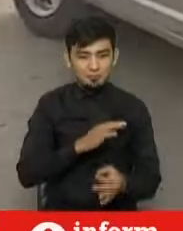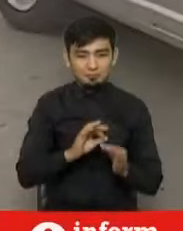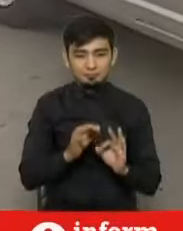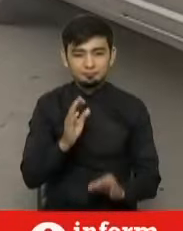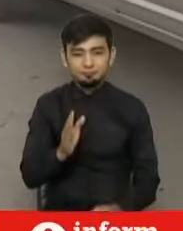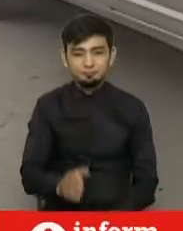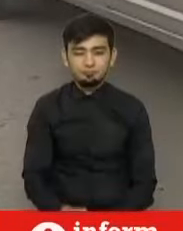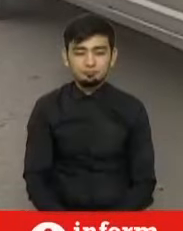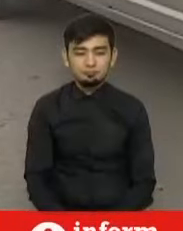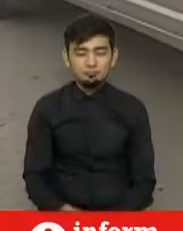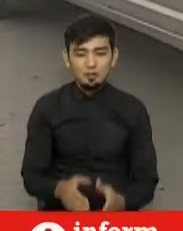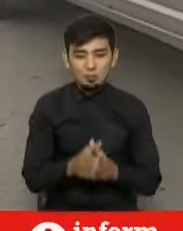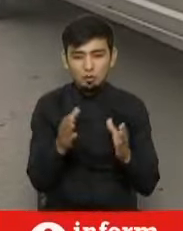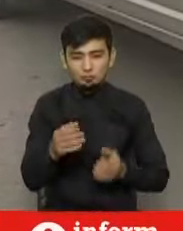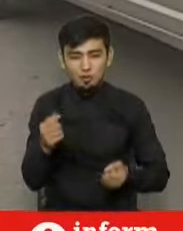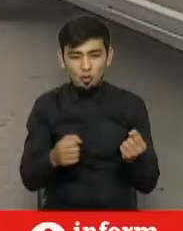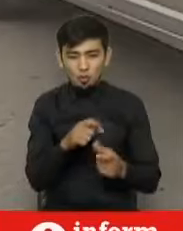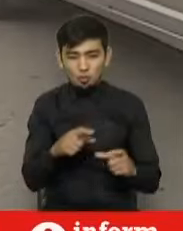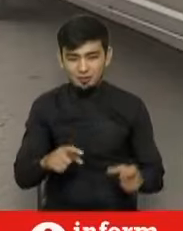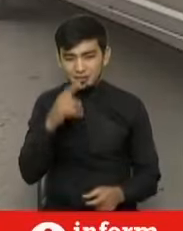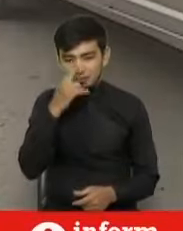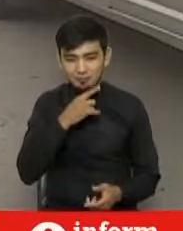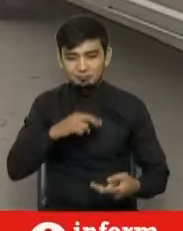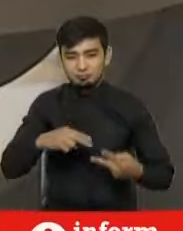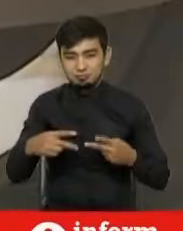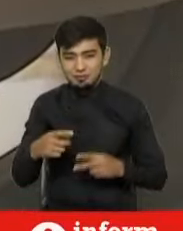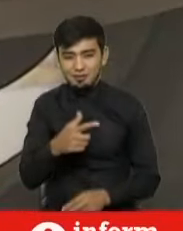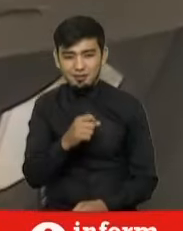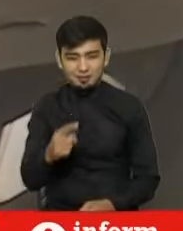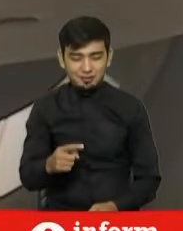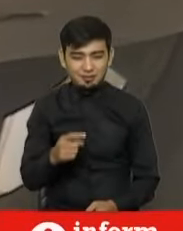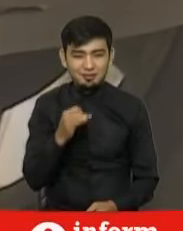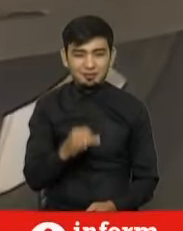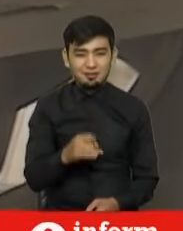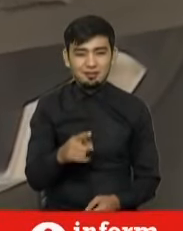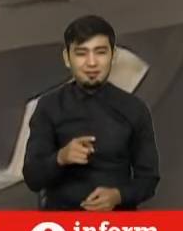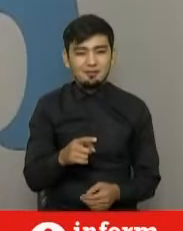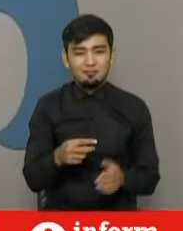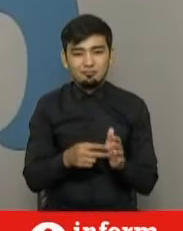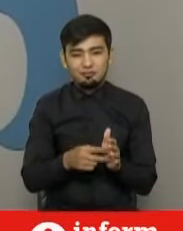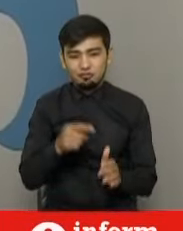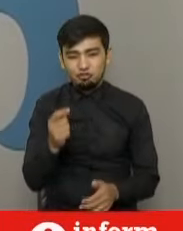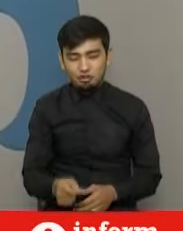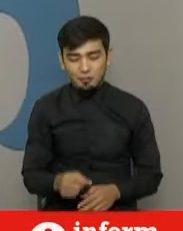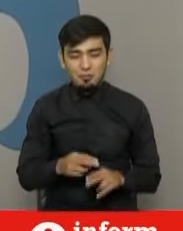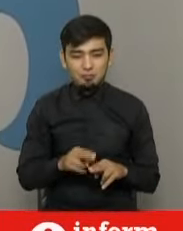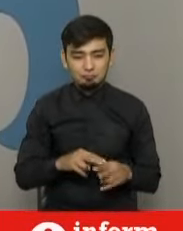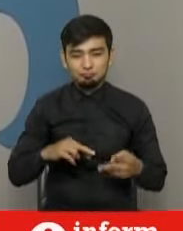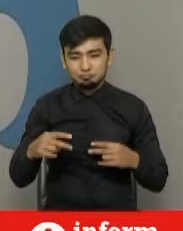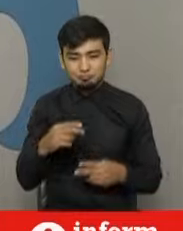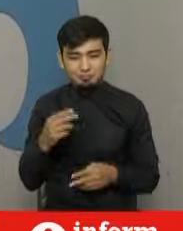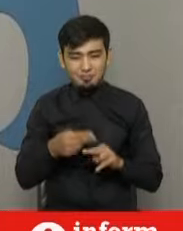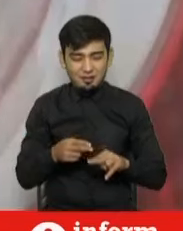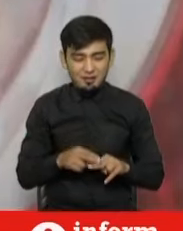сарсенбаев всё больше Автомобилистов Казахстана переходят на сжиженный ГАЗ из-за его относительной дешевизны но в то же время он